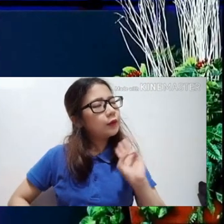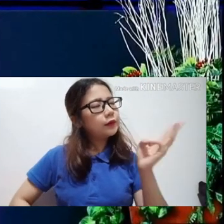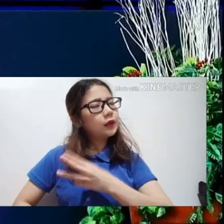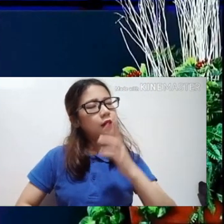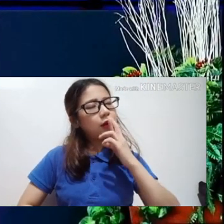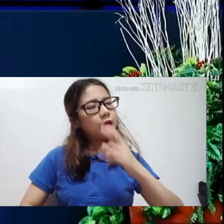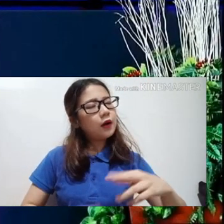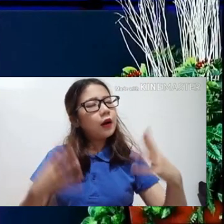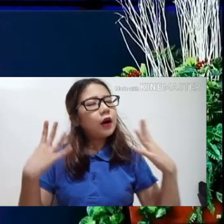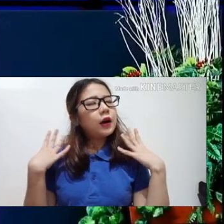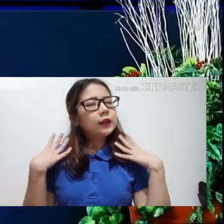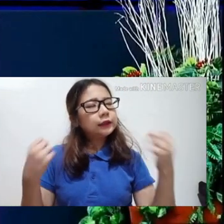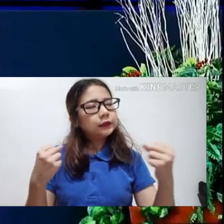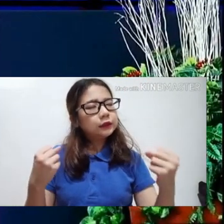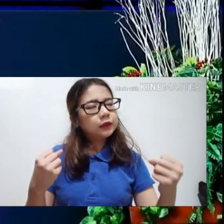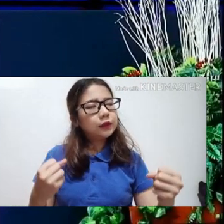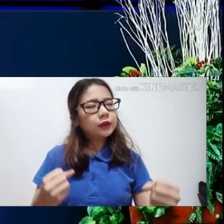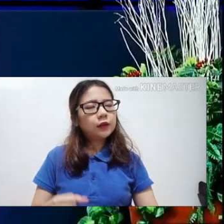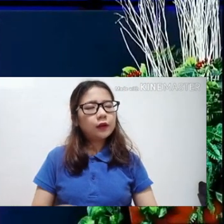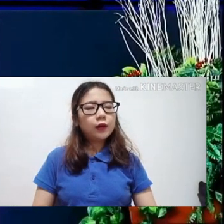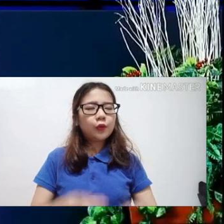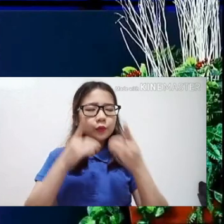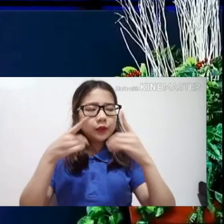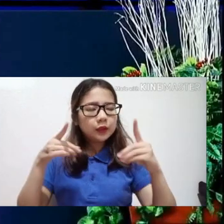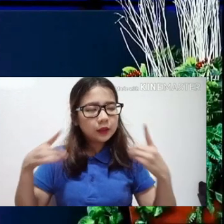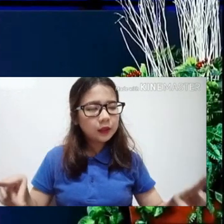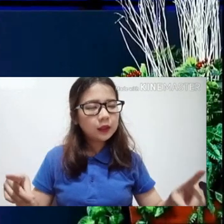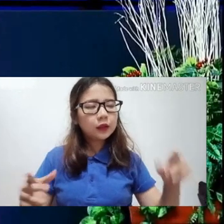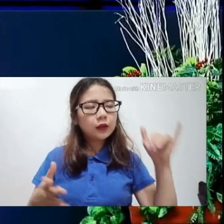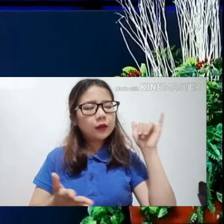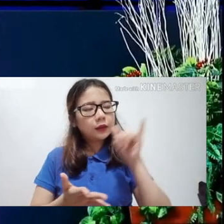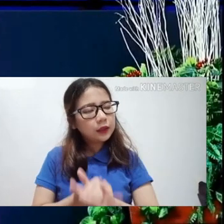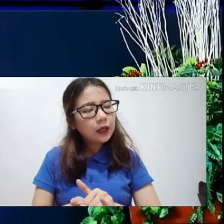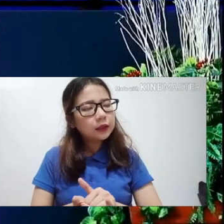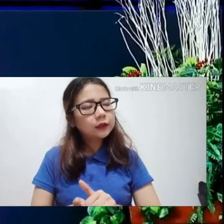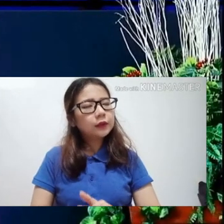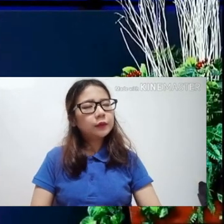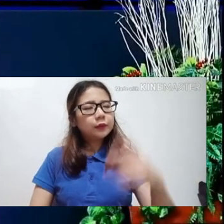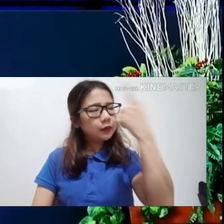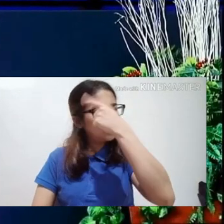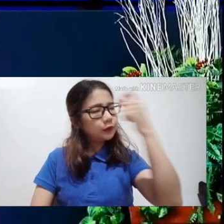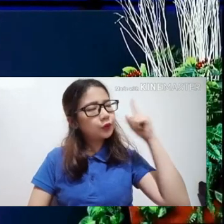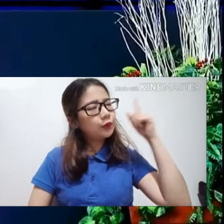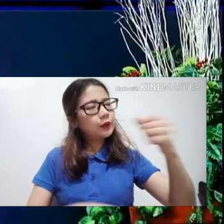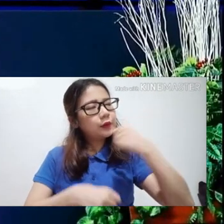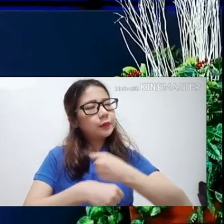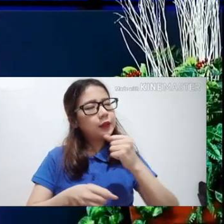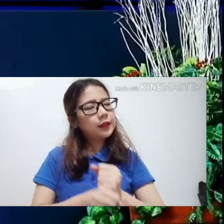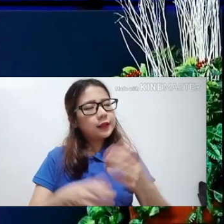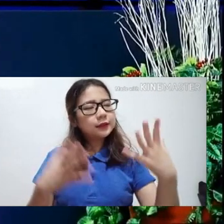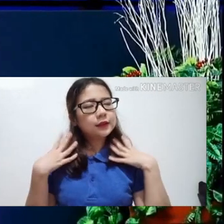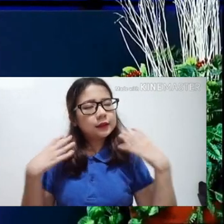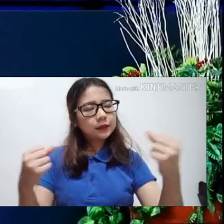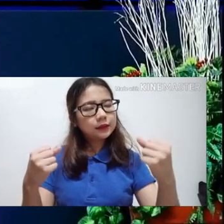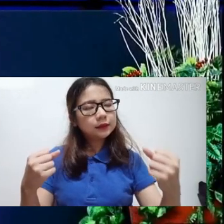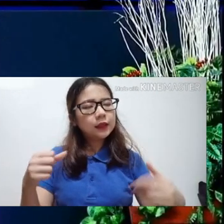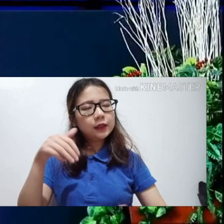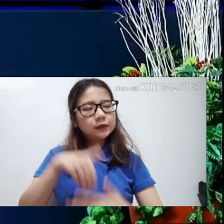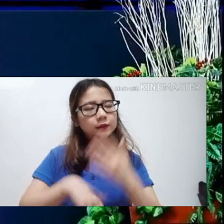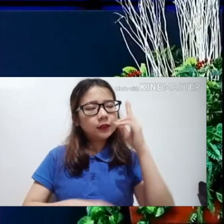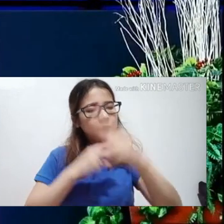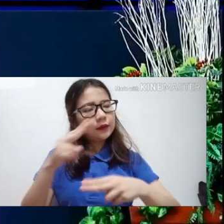healed. And Lord, that is what we claim, and that is what we declare, that you will make us strong and healthy in the name of